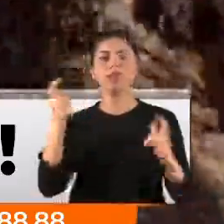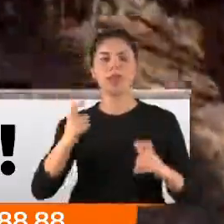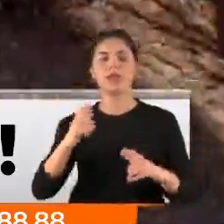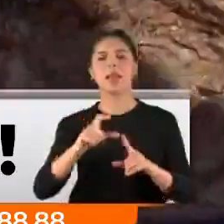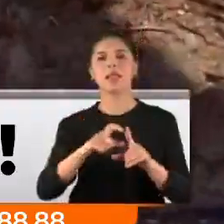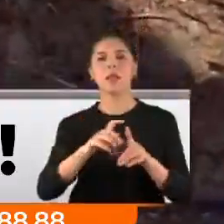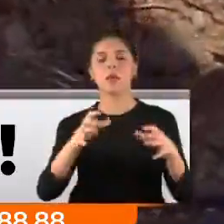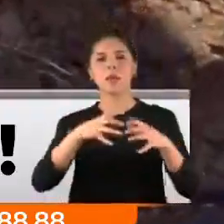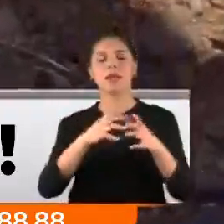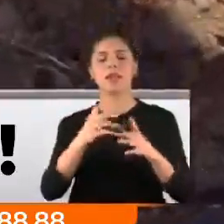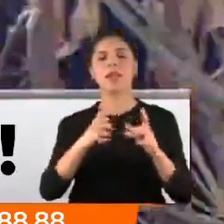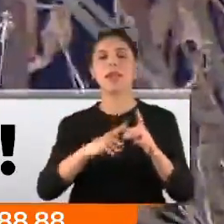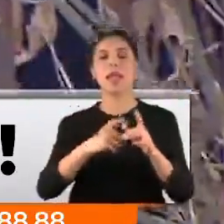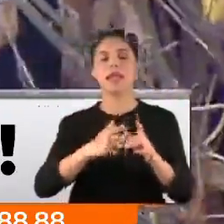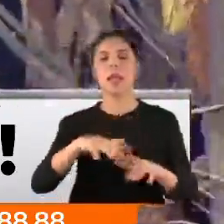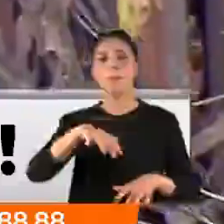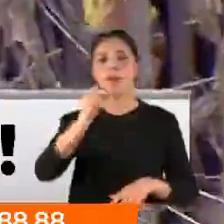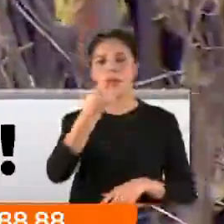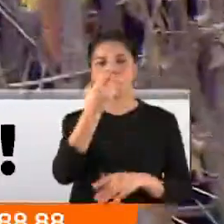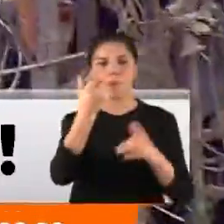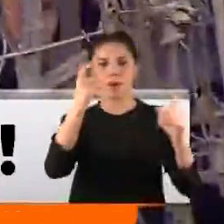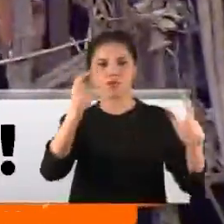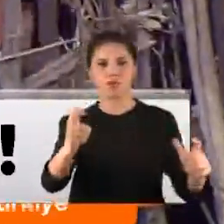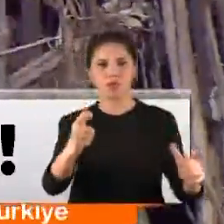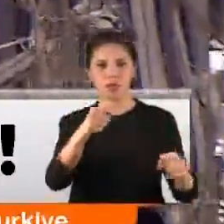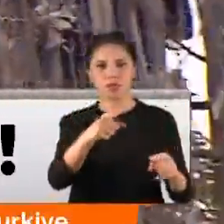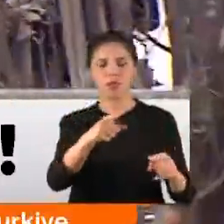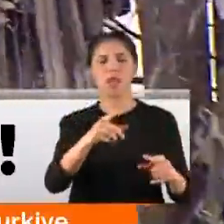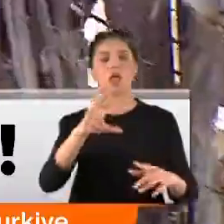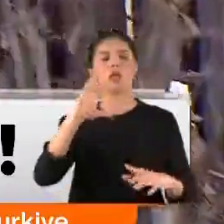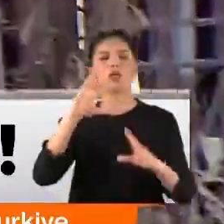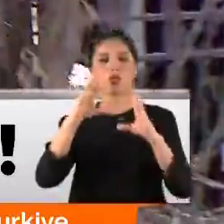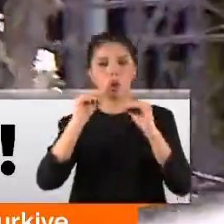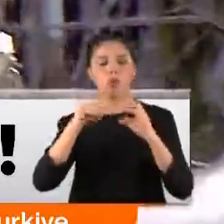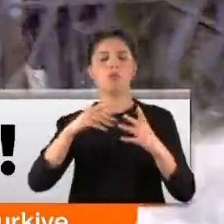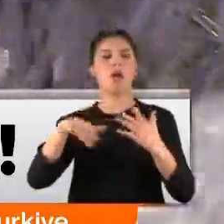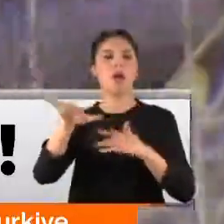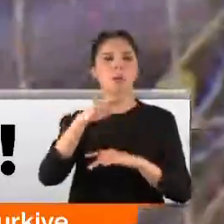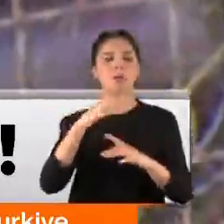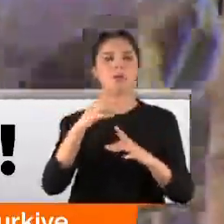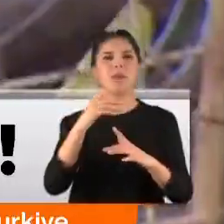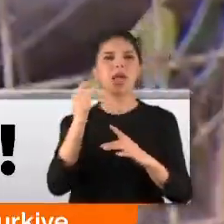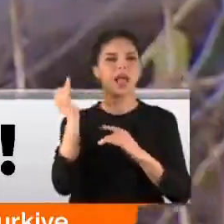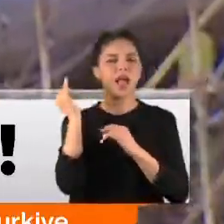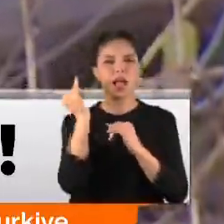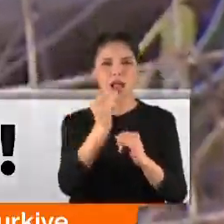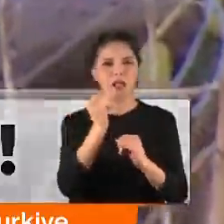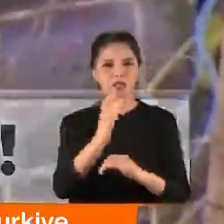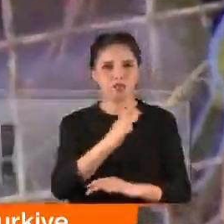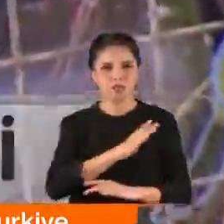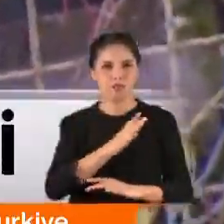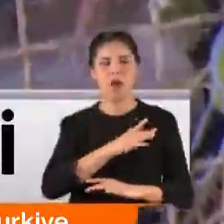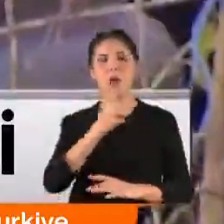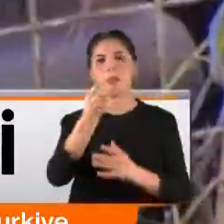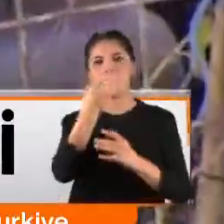Genel Merkezi'nin bahçesinden. Dolma, pasta, kısır eleştirileri adeta gerçeğe döndü. Bahçeye cağ kebabı ocağı